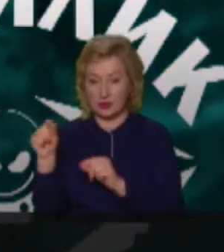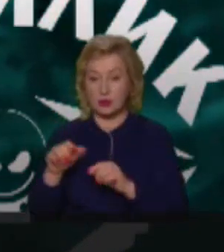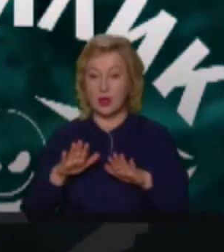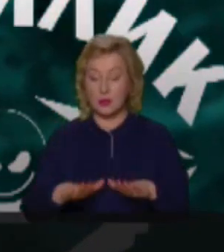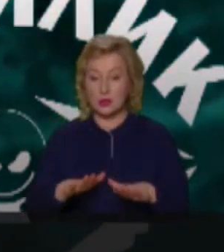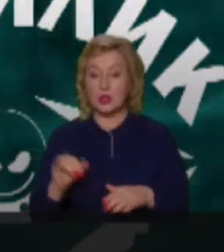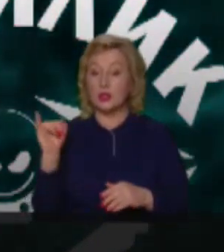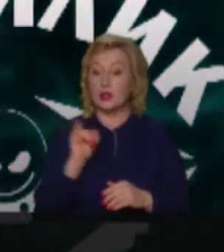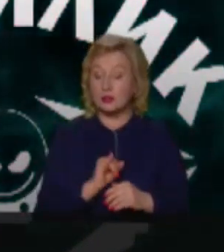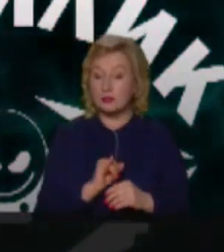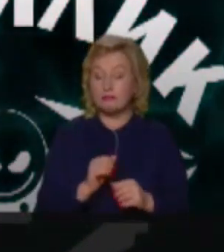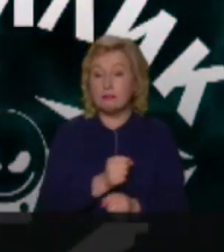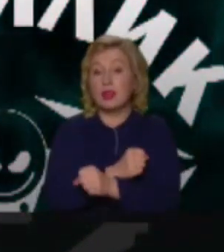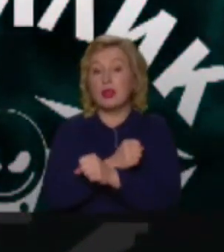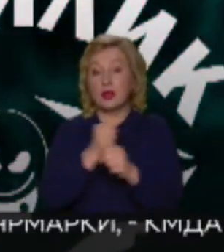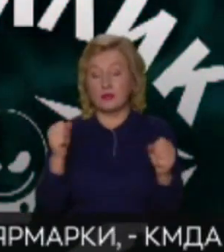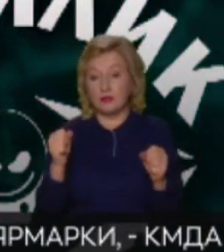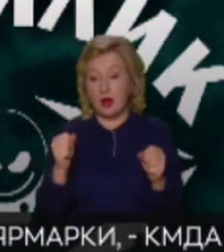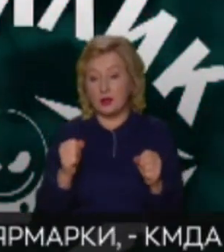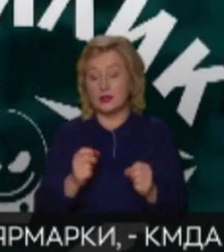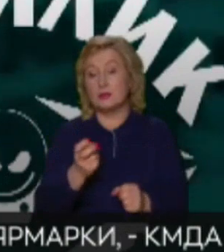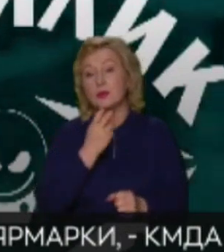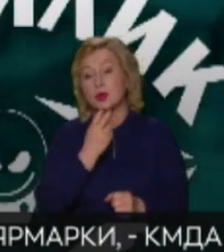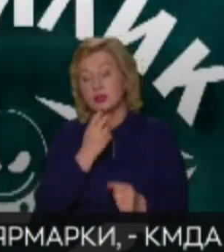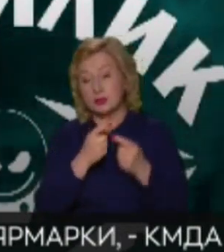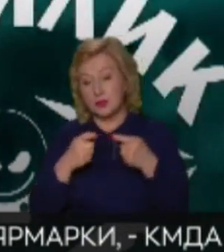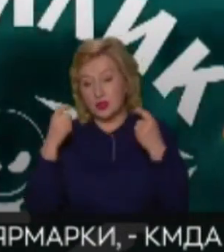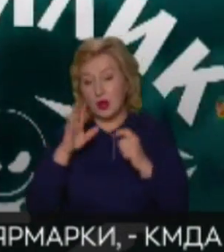і підірвали її з посмішкою, а потім